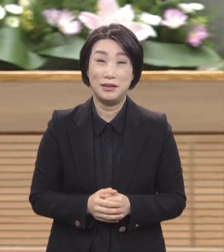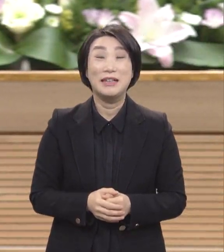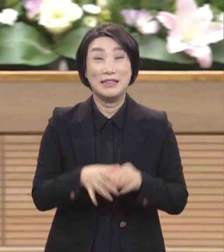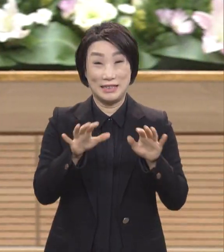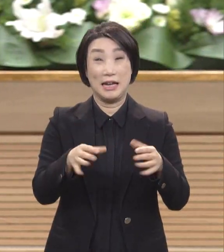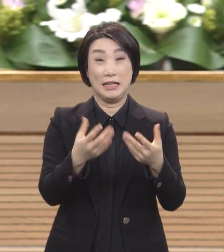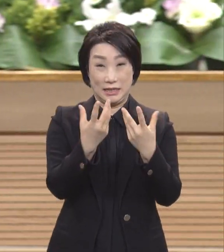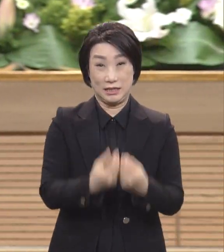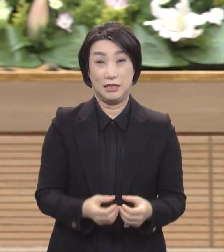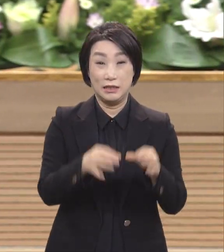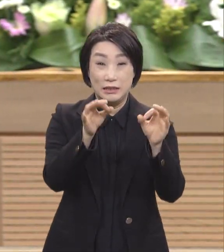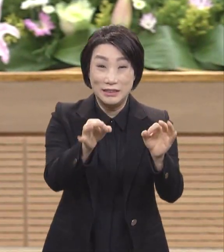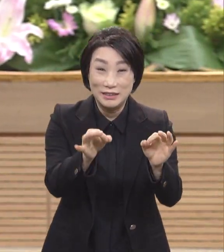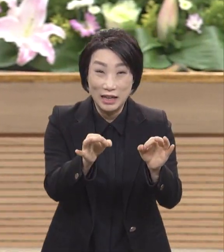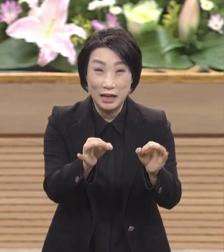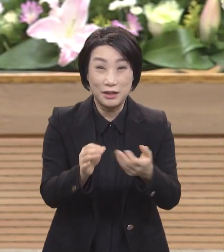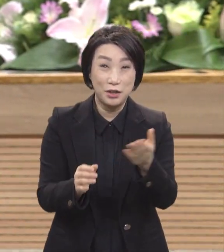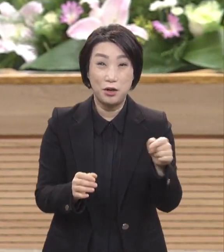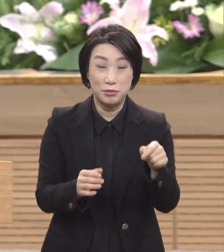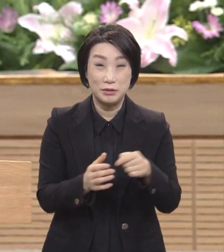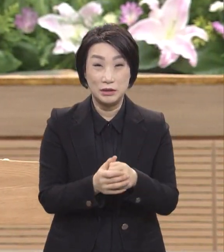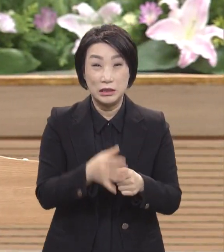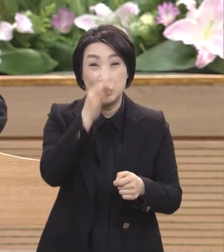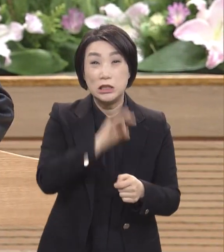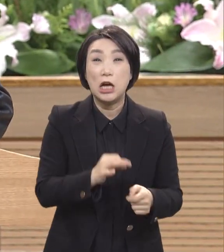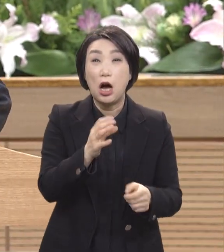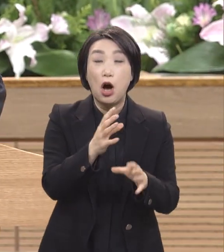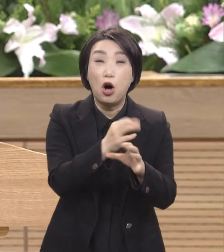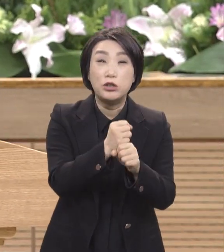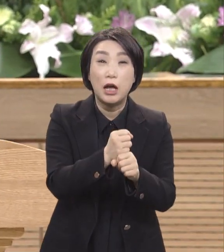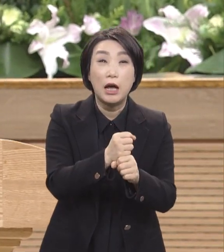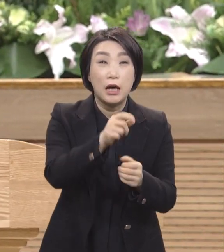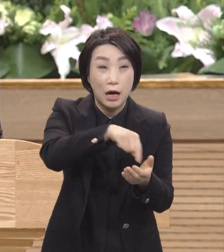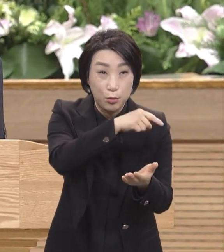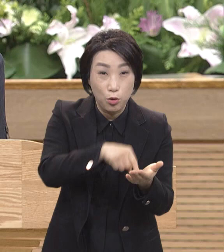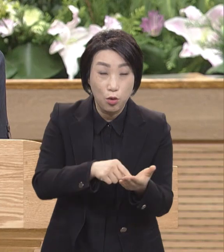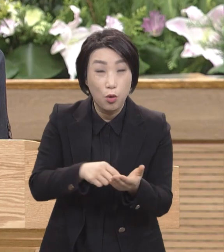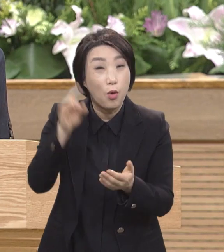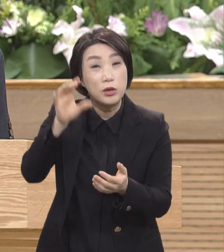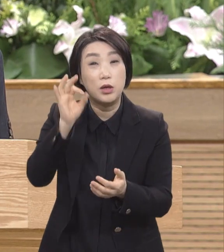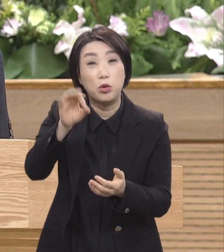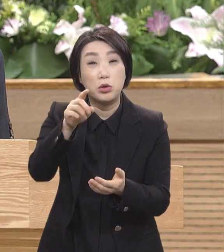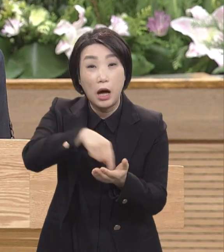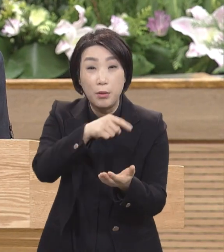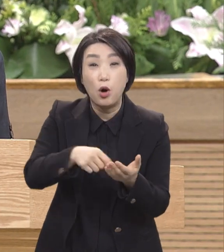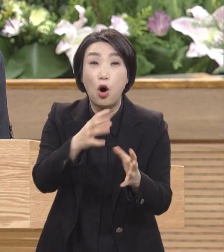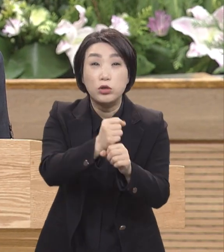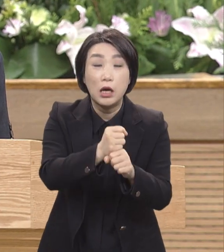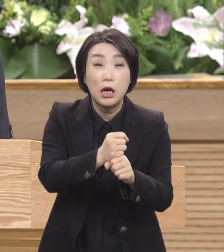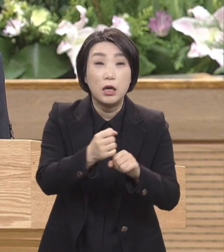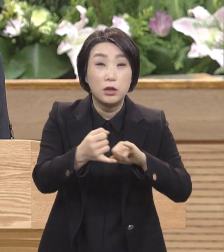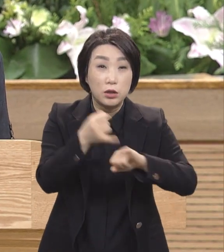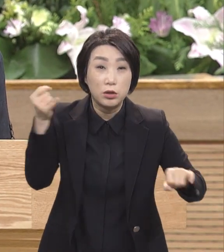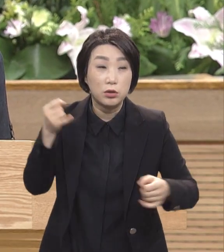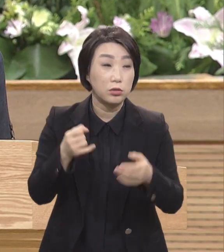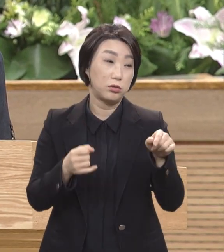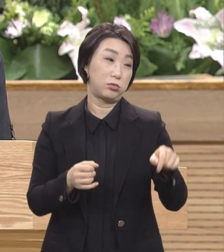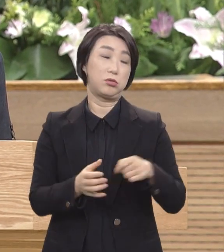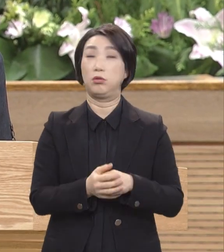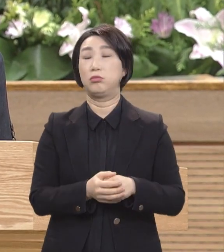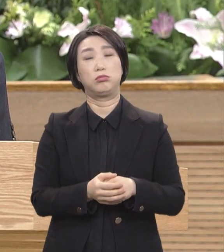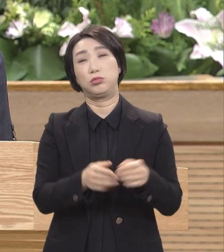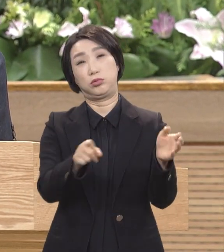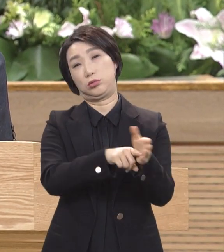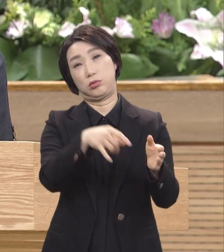은행에도 언제 이자 갚고 원금 갚겠다는 약속을 안 지키는 사람 부도 처리하고 마는